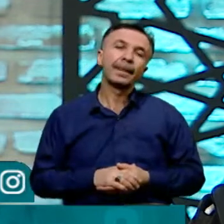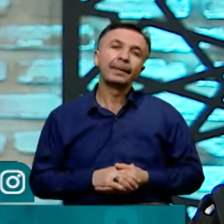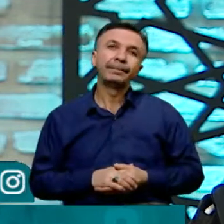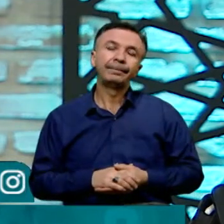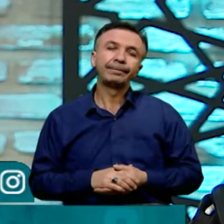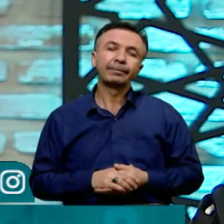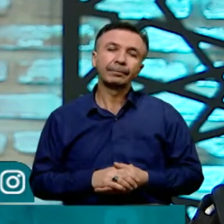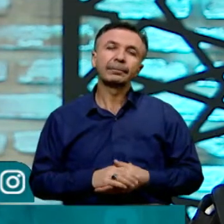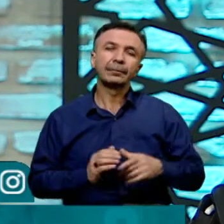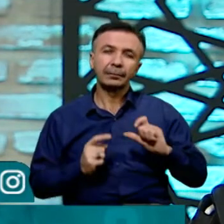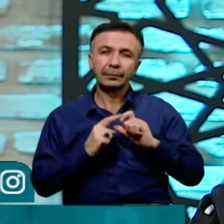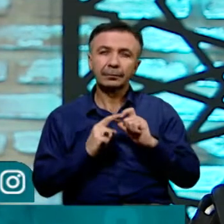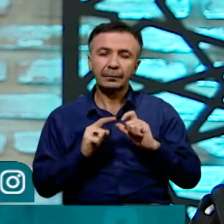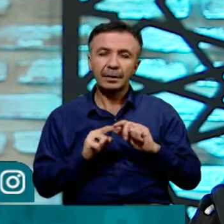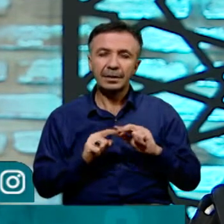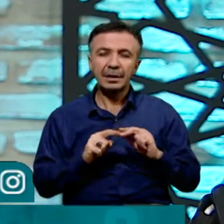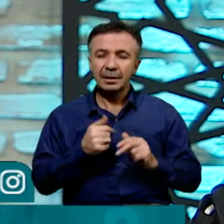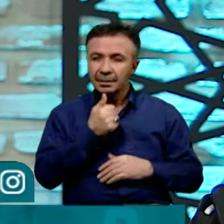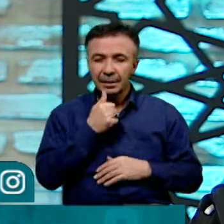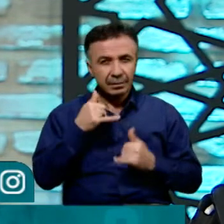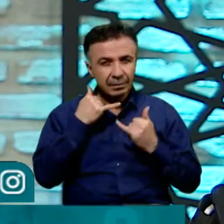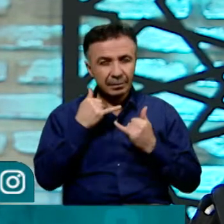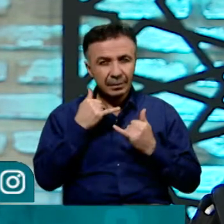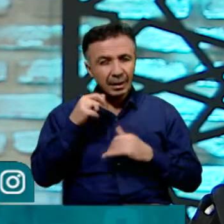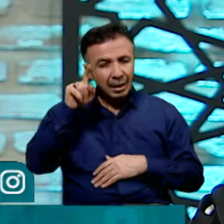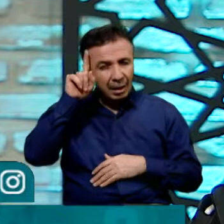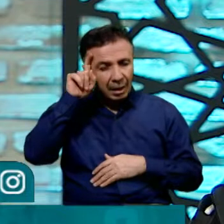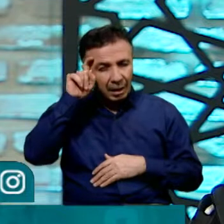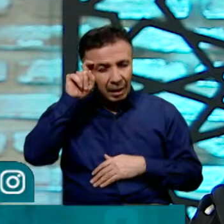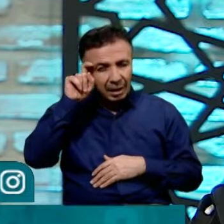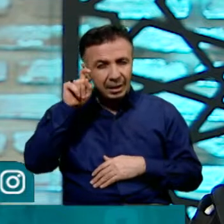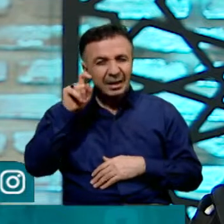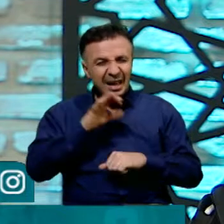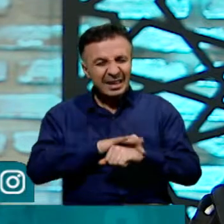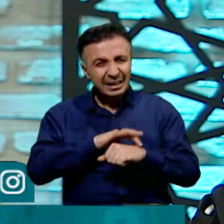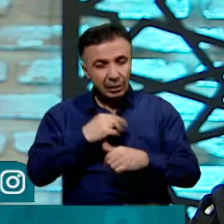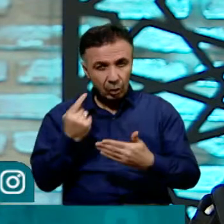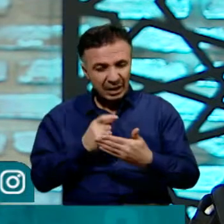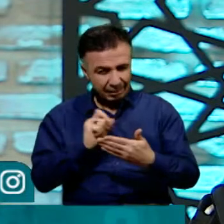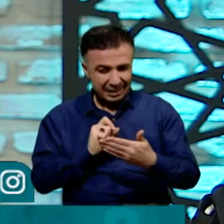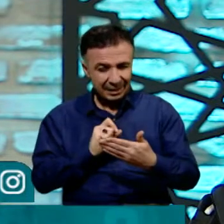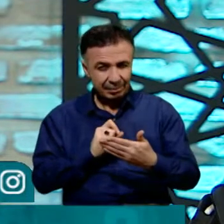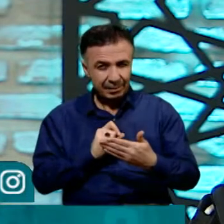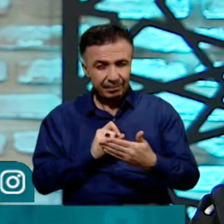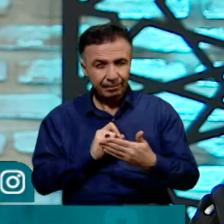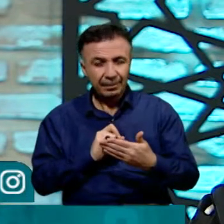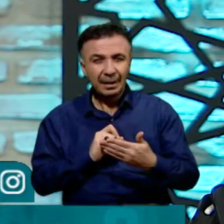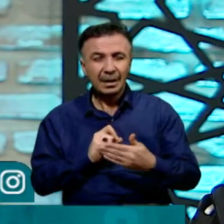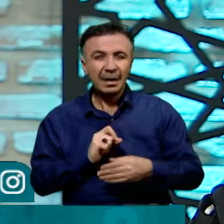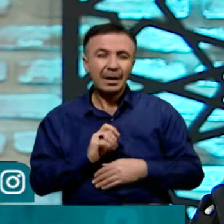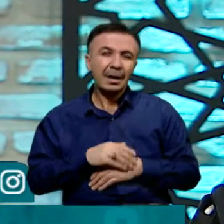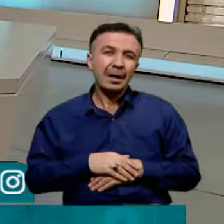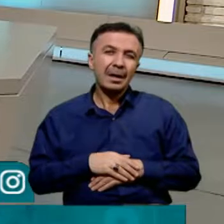o Cengiz Bey'in sorusuyla devam edelim efendim akıl hastalıkları Kuranı Kerim'de yer alır mı Bir de Mecnun kişilerin